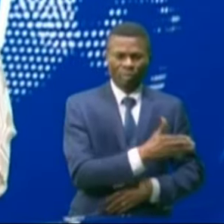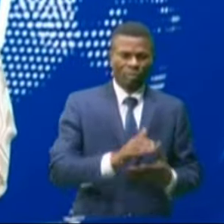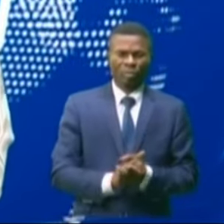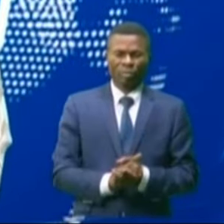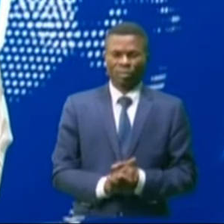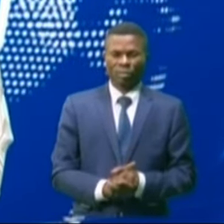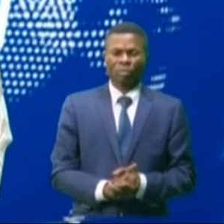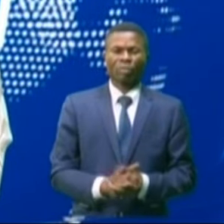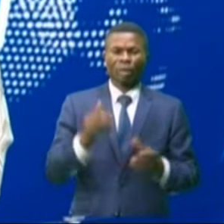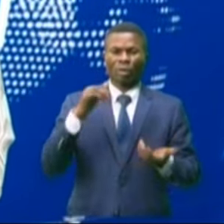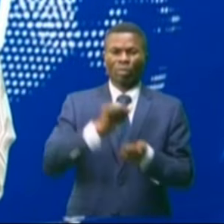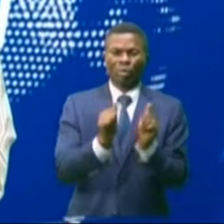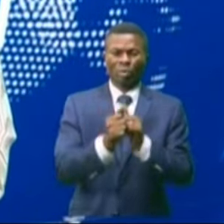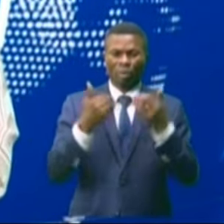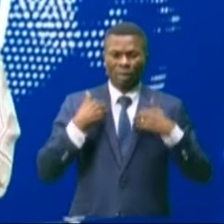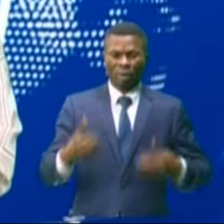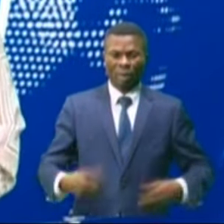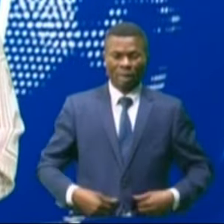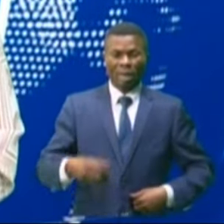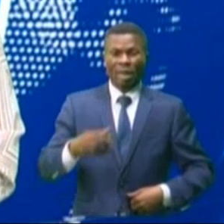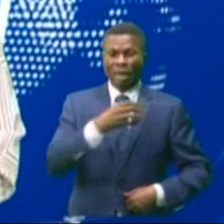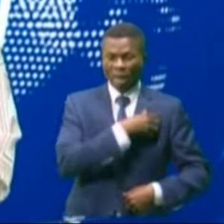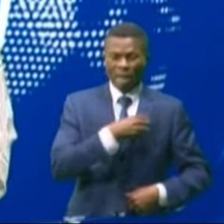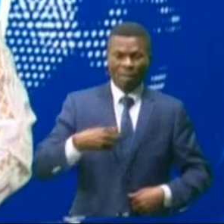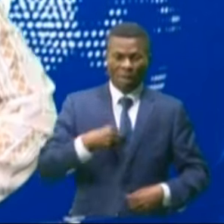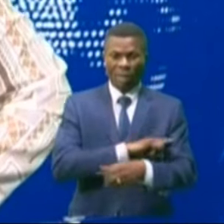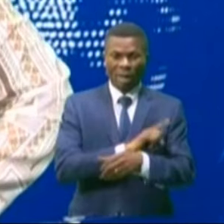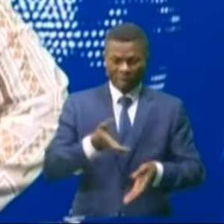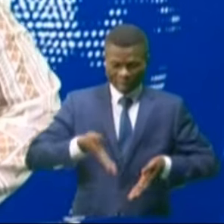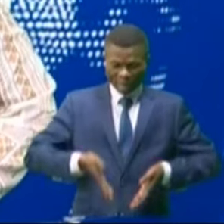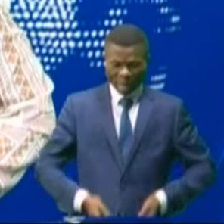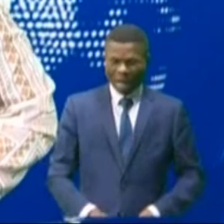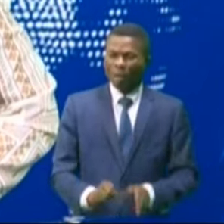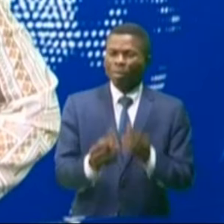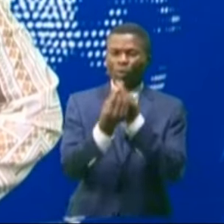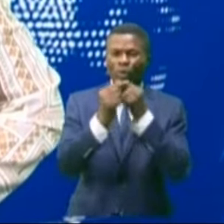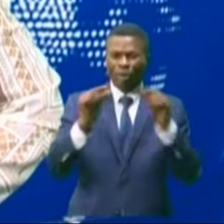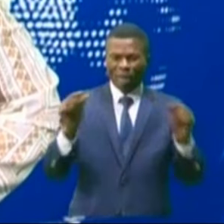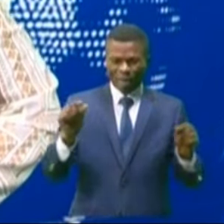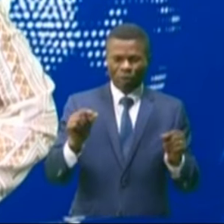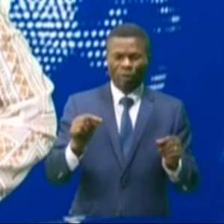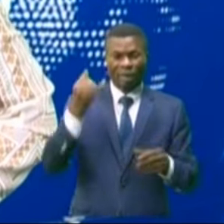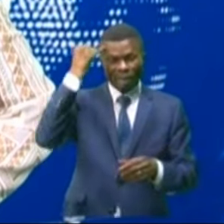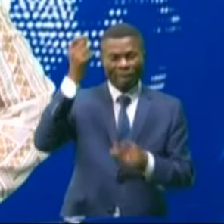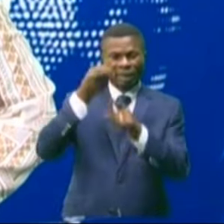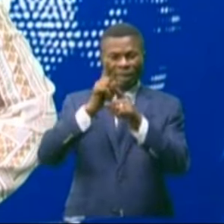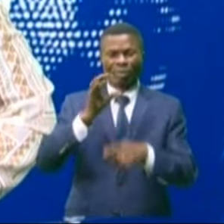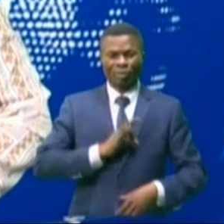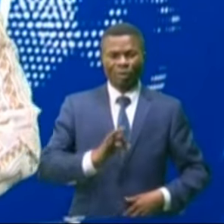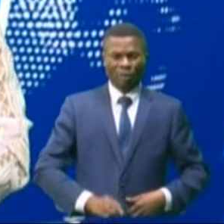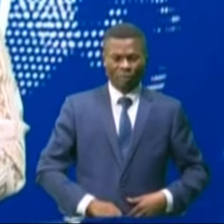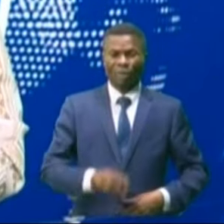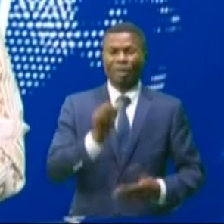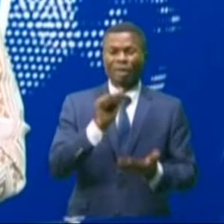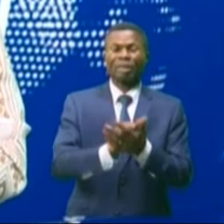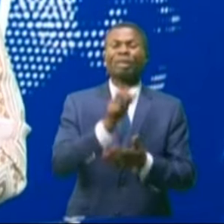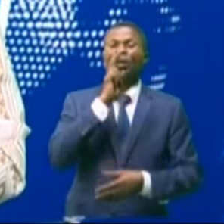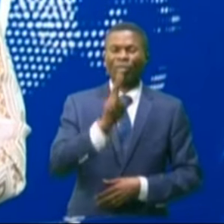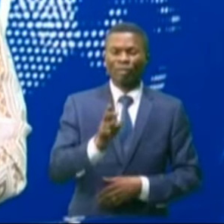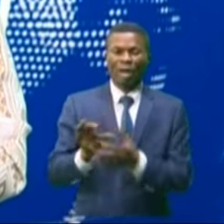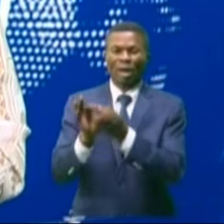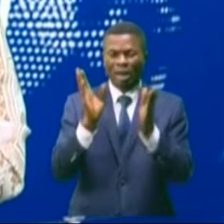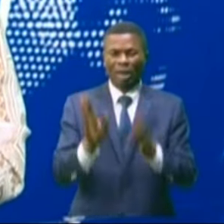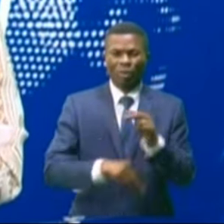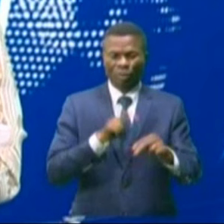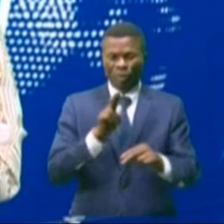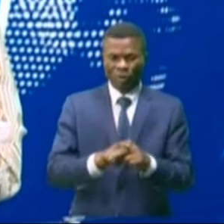Toujours en santé, la gratuité de la maternité, initiative du chef de l'État, est une réalité. Les coordonnateurs du Conseil national